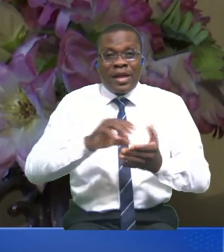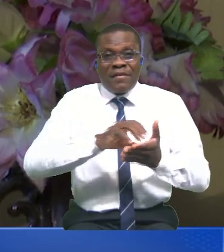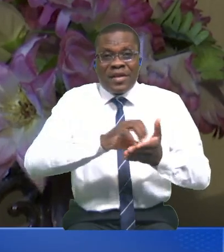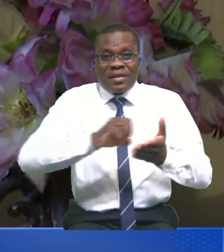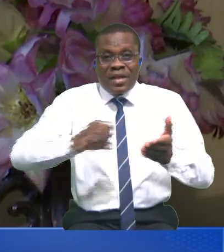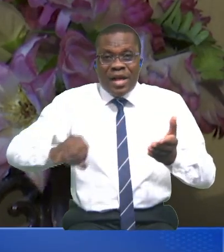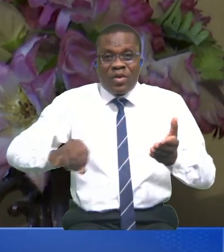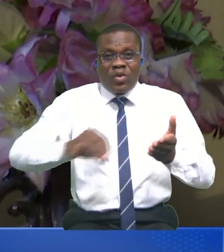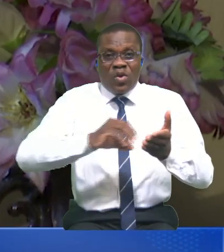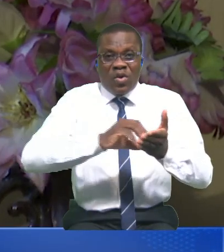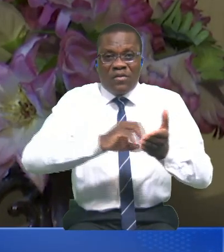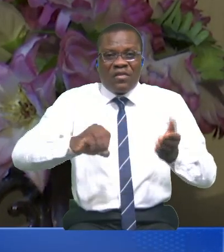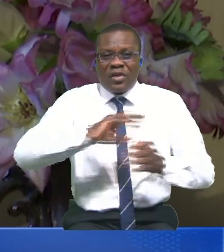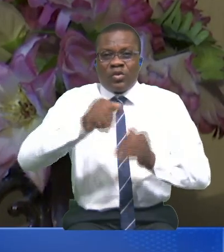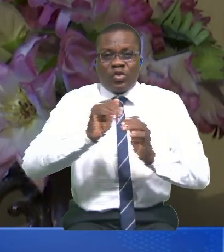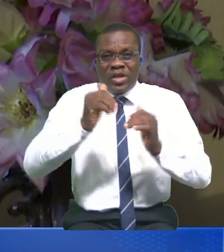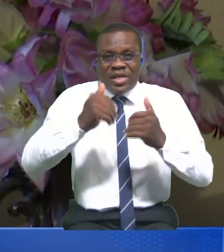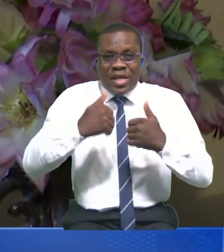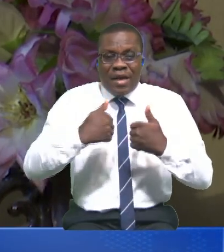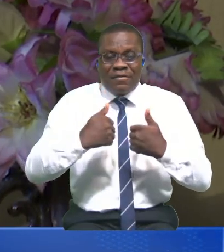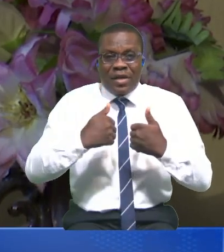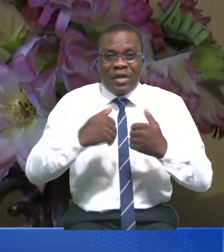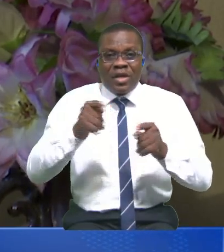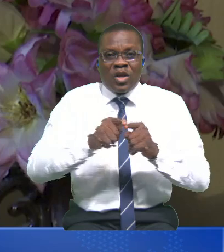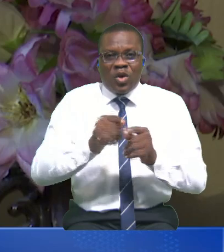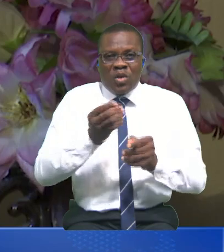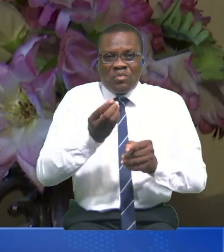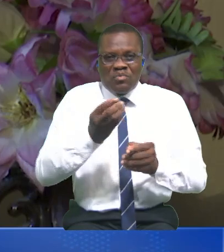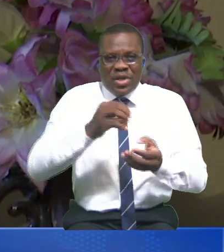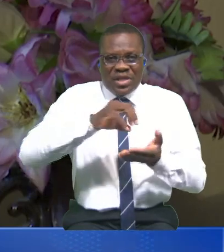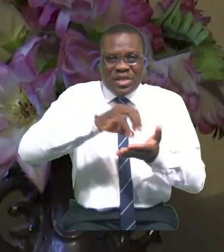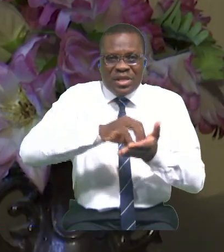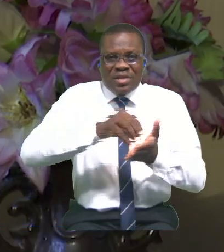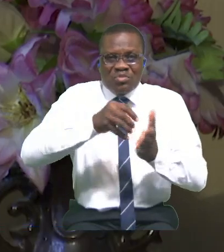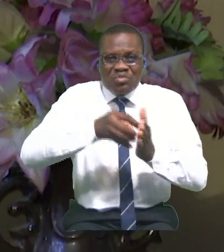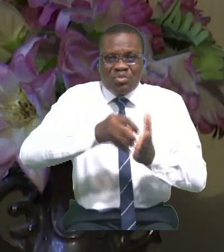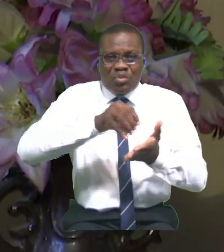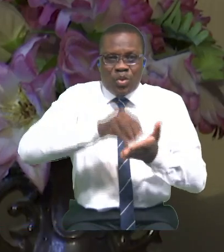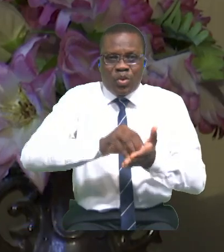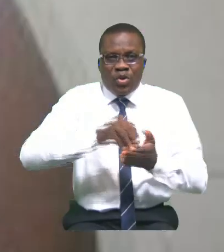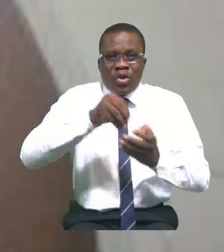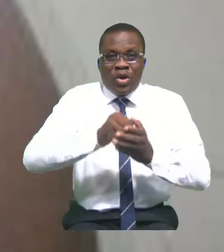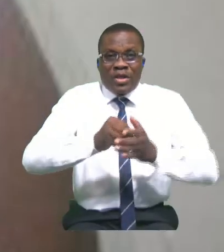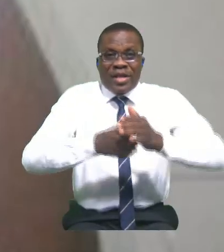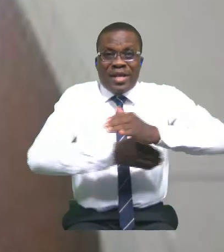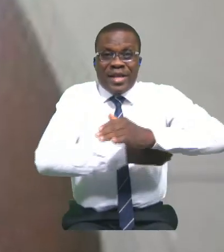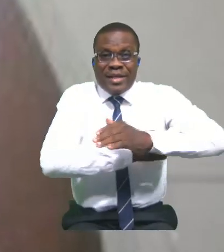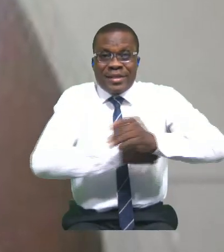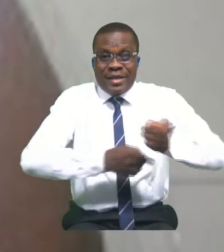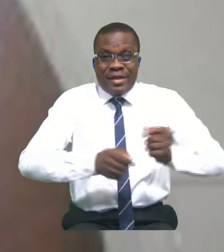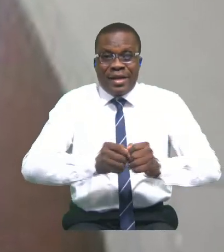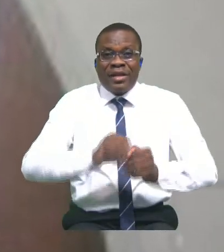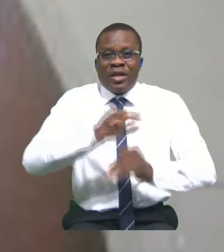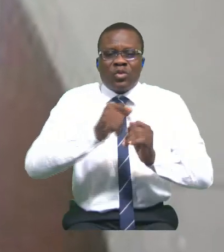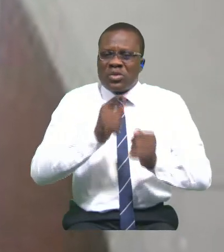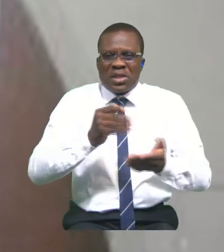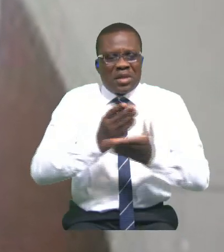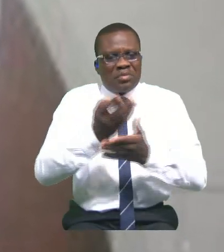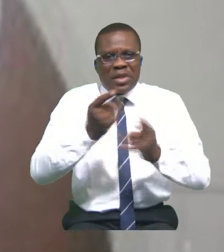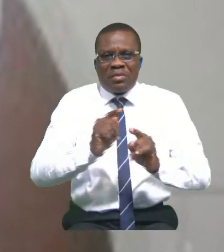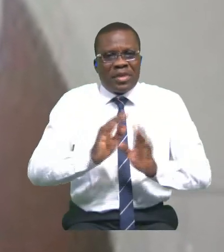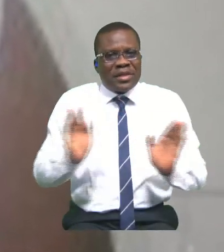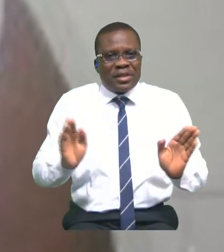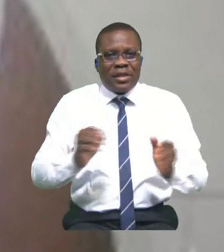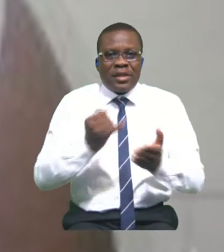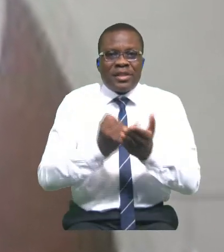avait comme petite boule pour moi c'était des boules dans les sell droit et tout s'était bien passé c'était en